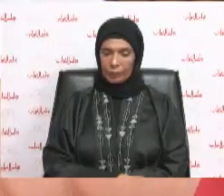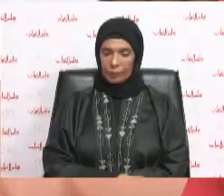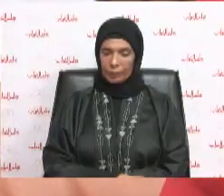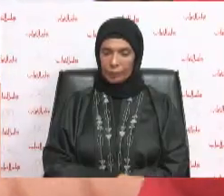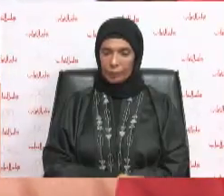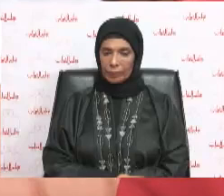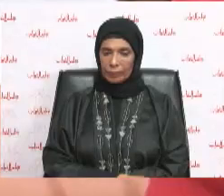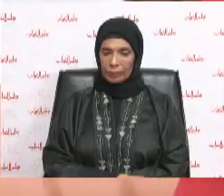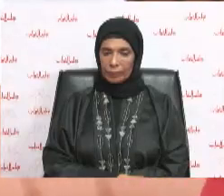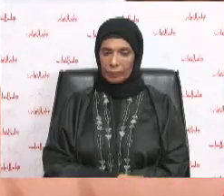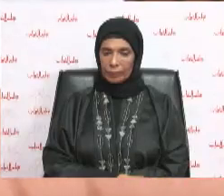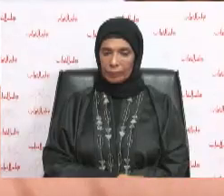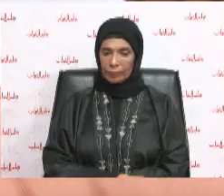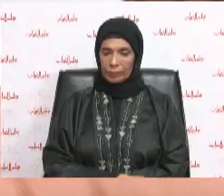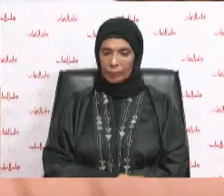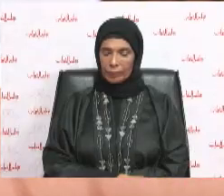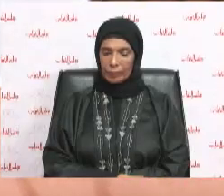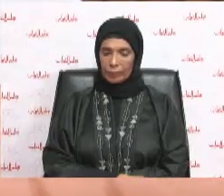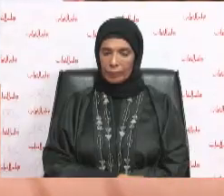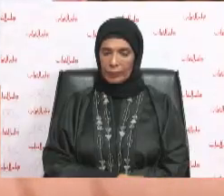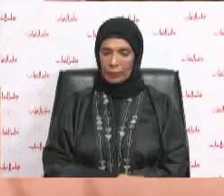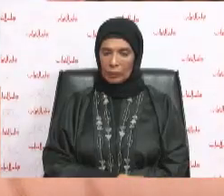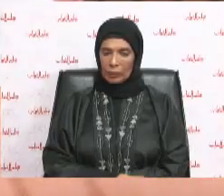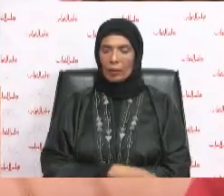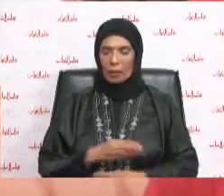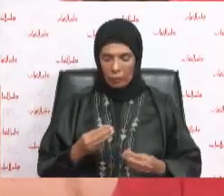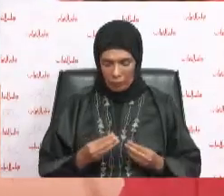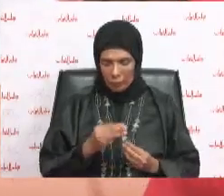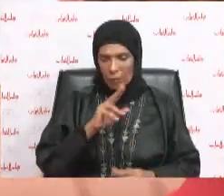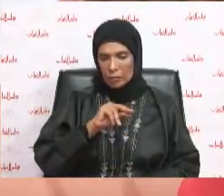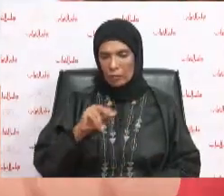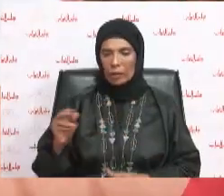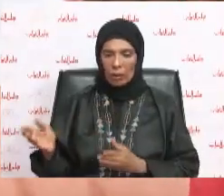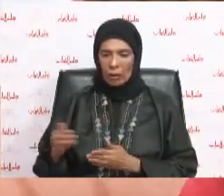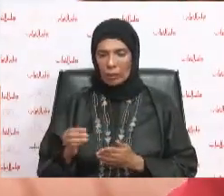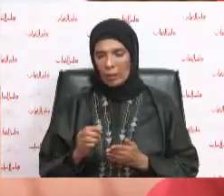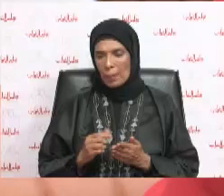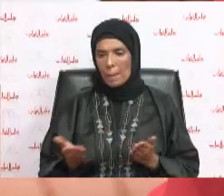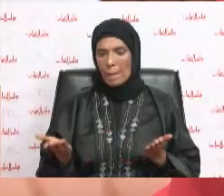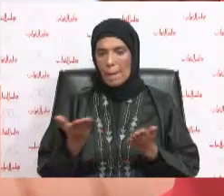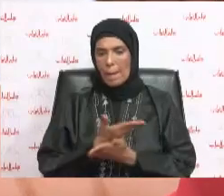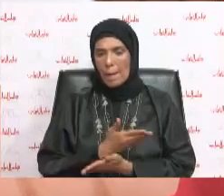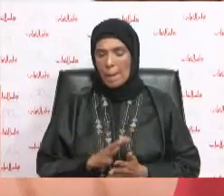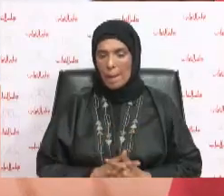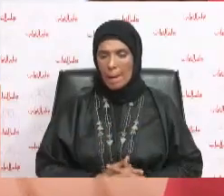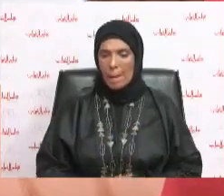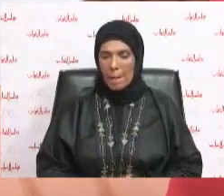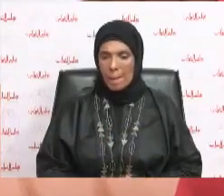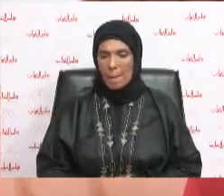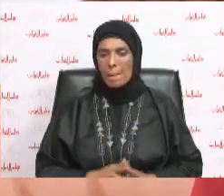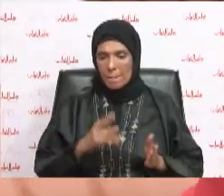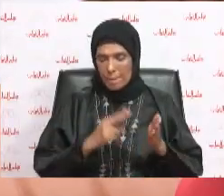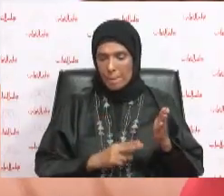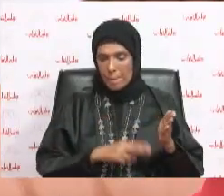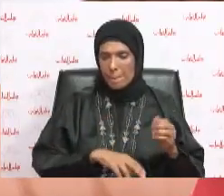يعني احنا اضم صوتي مع زملائي نرحب بالاتفاقيات اللي تبرم مع